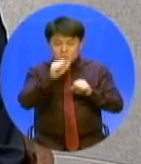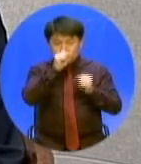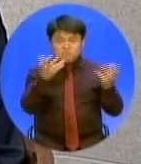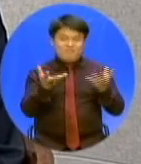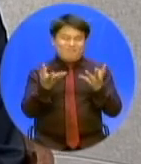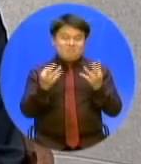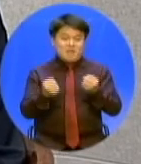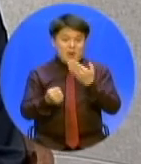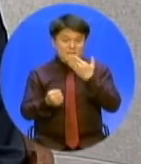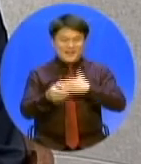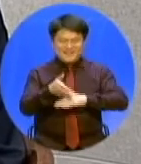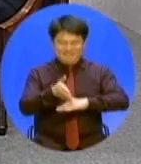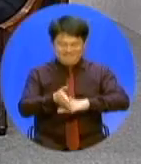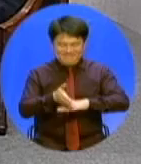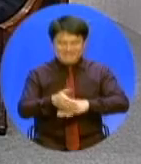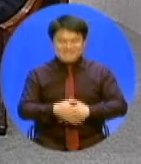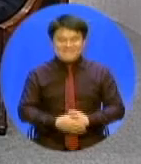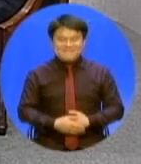겁니다. 고맙습니다.